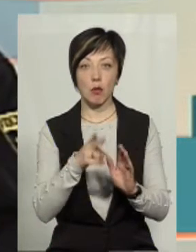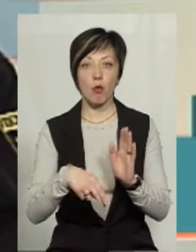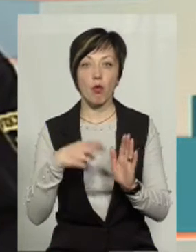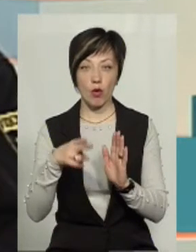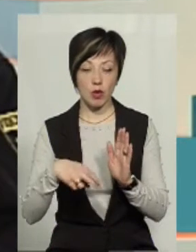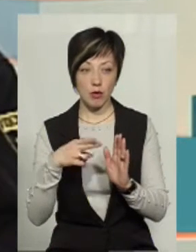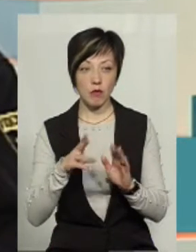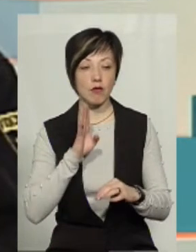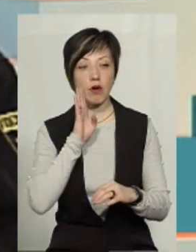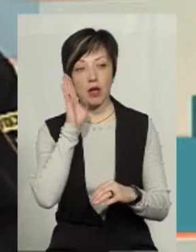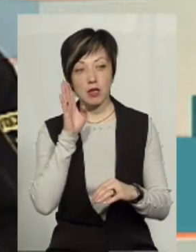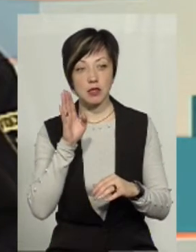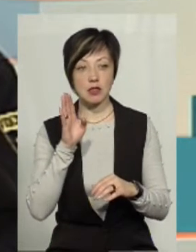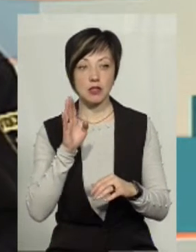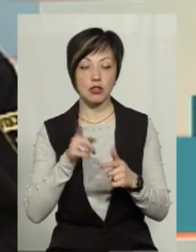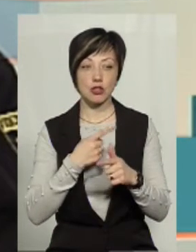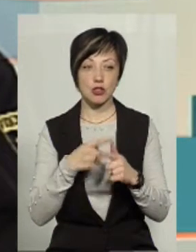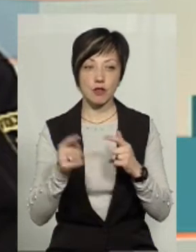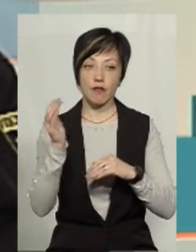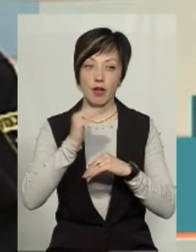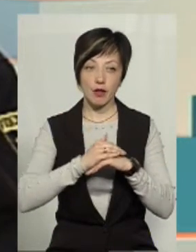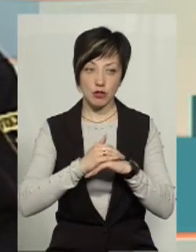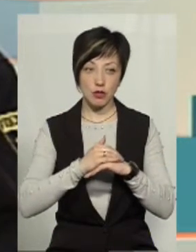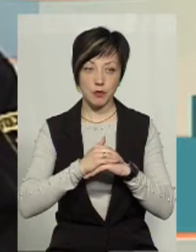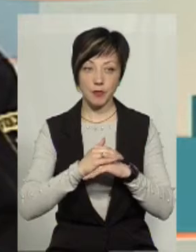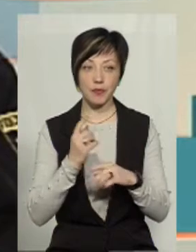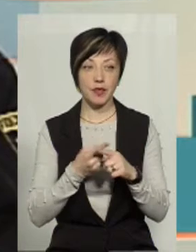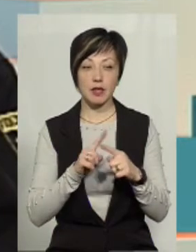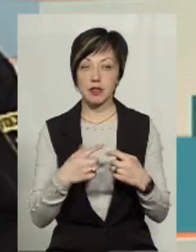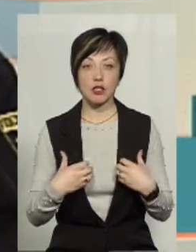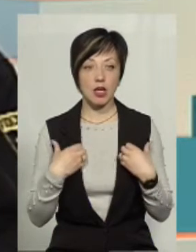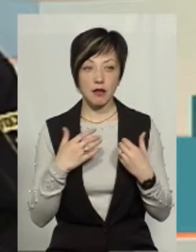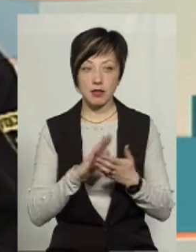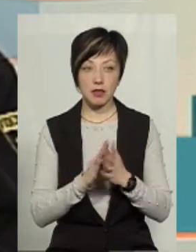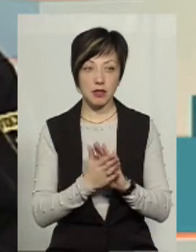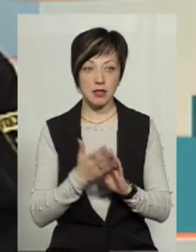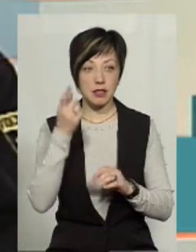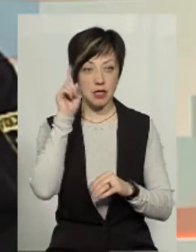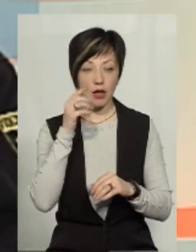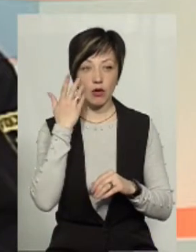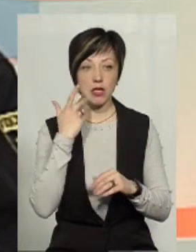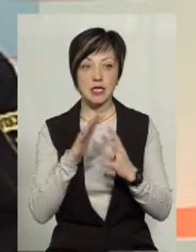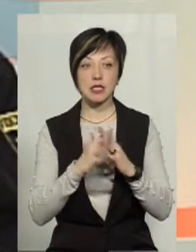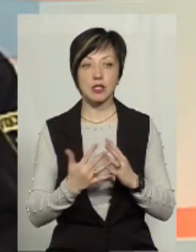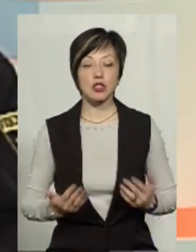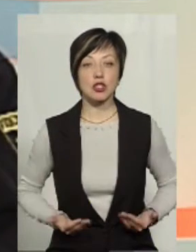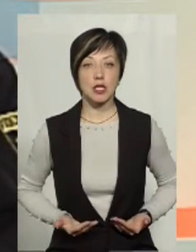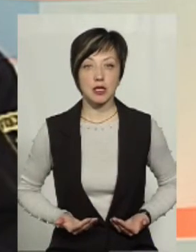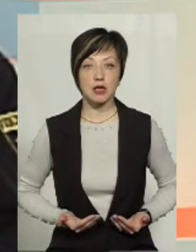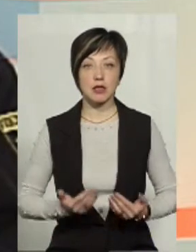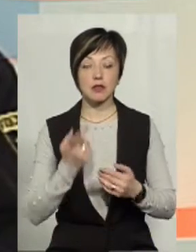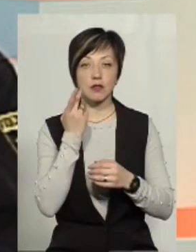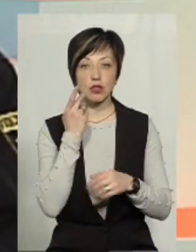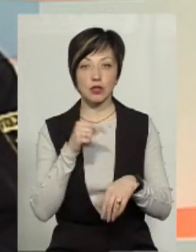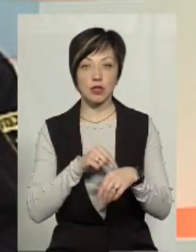потягом і вранці, чи ввечері. Це жахлива картина. І знаєте, от коли ці сільські жителі, бо